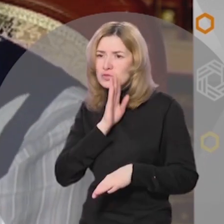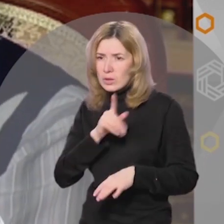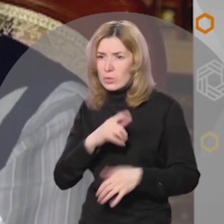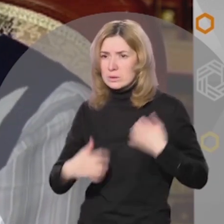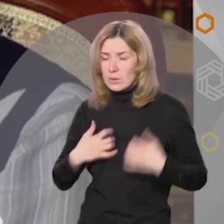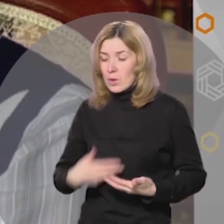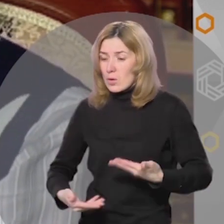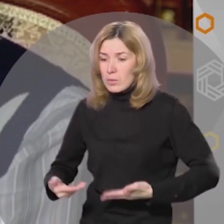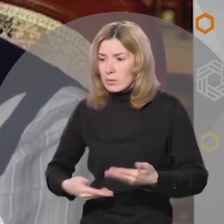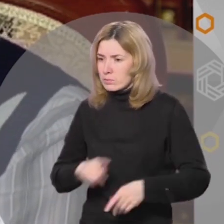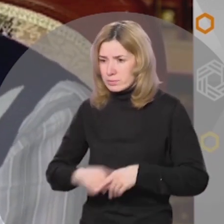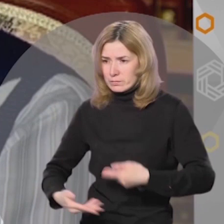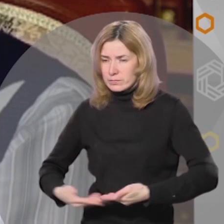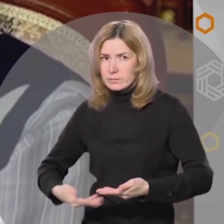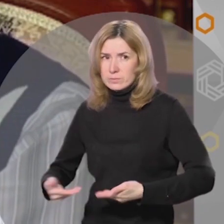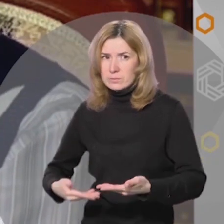Федор Петрович пошел пешим,